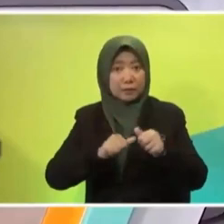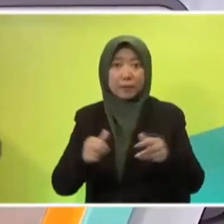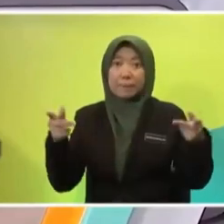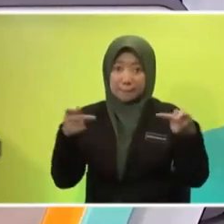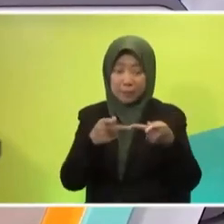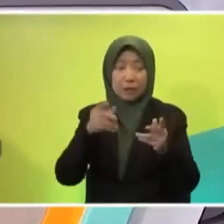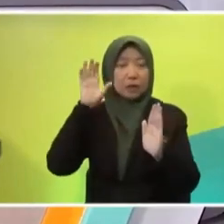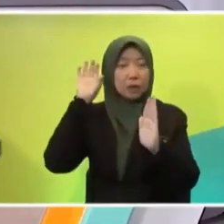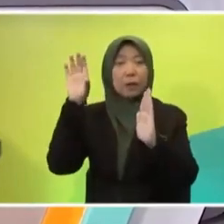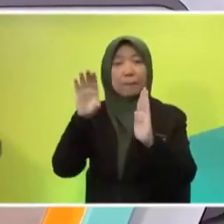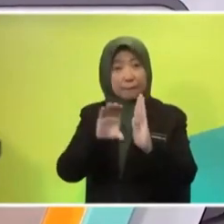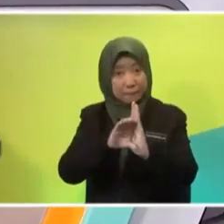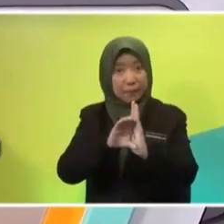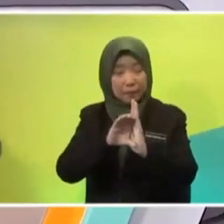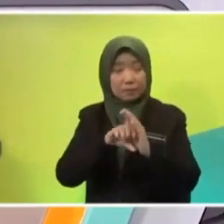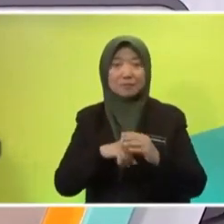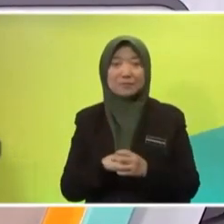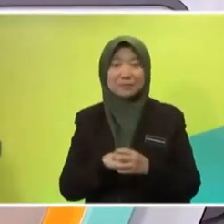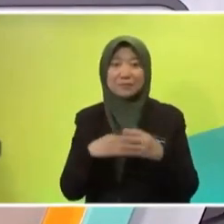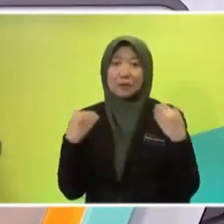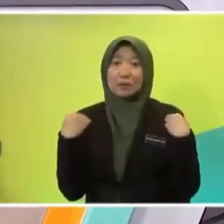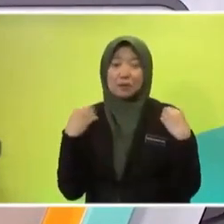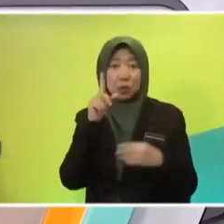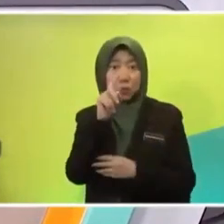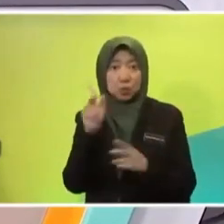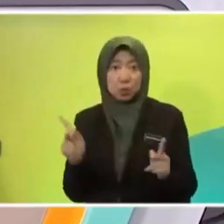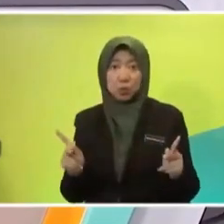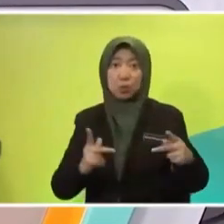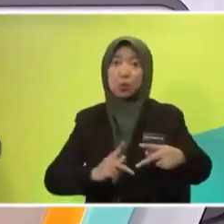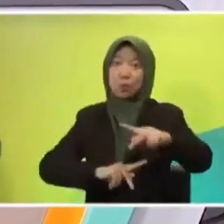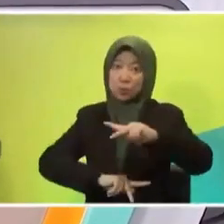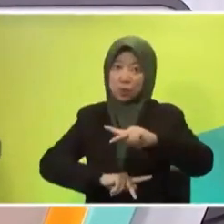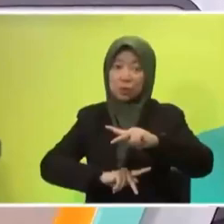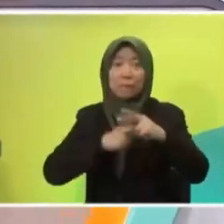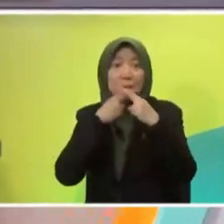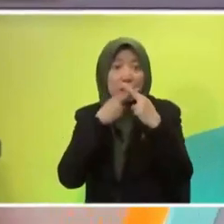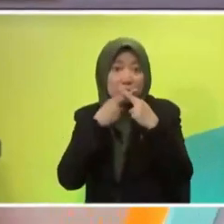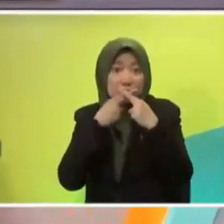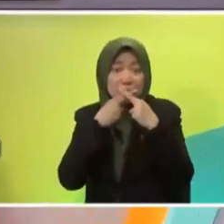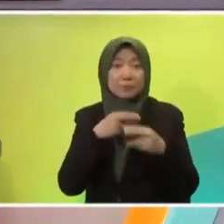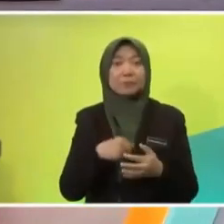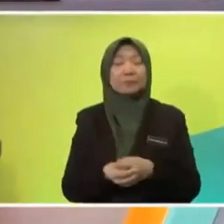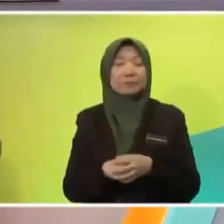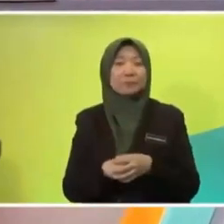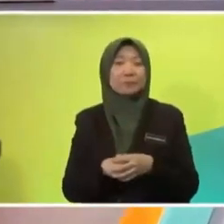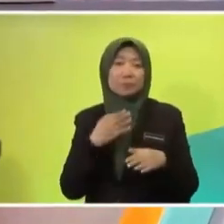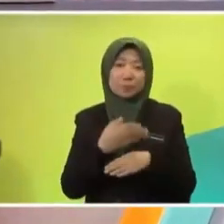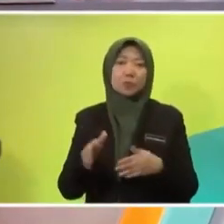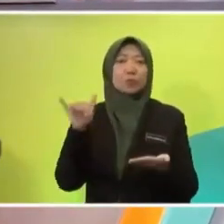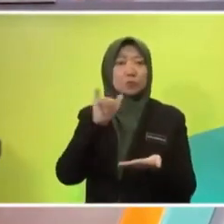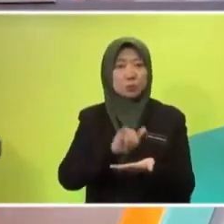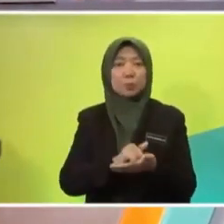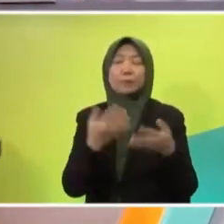gambar, iaitu saya ada satu kotak misteri dan dalam kita dapat haiwan. Okey, lepas tu kita akan